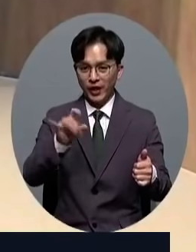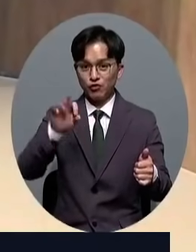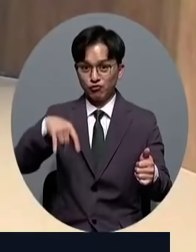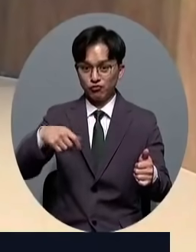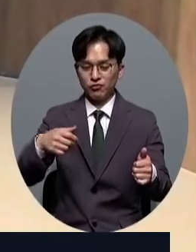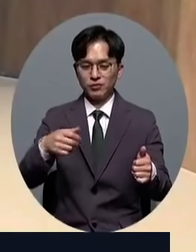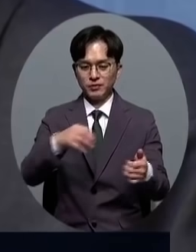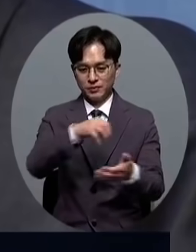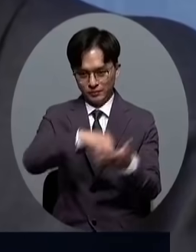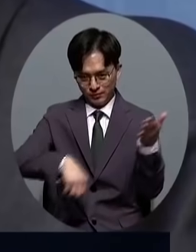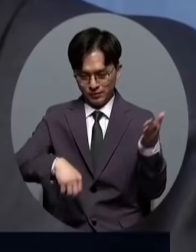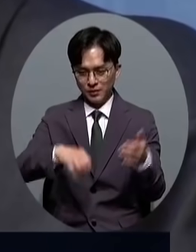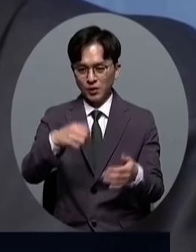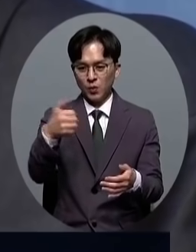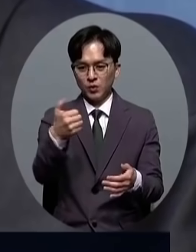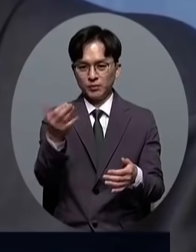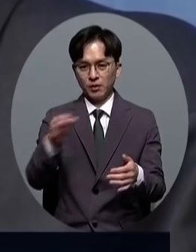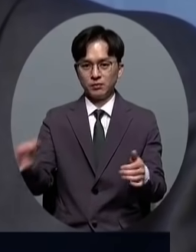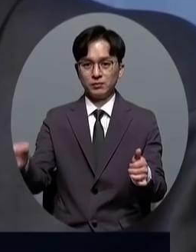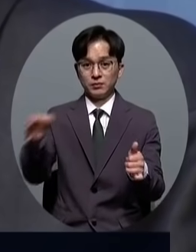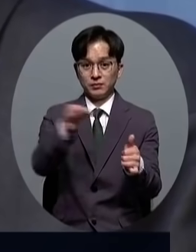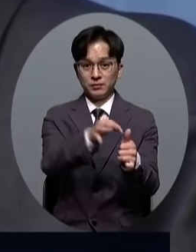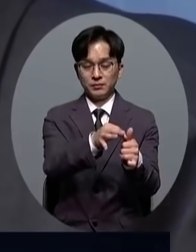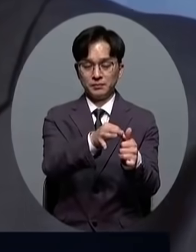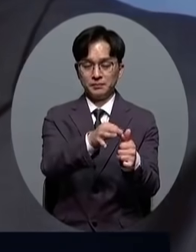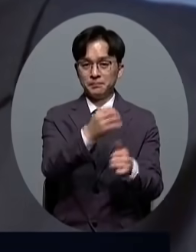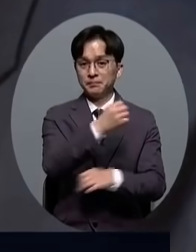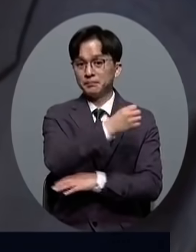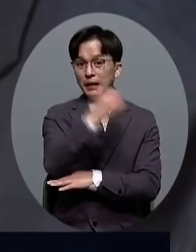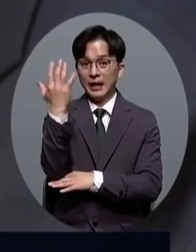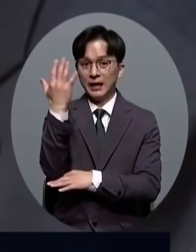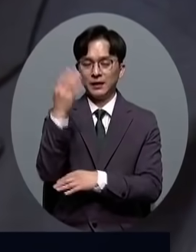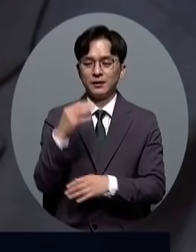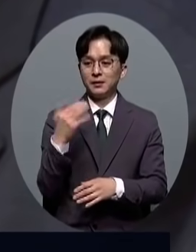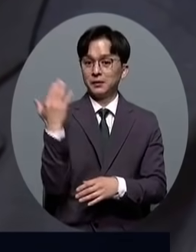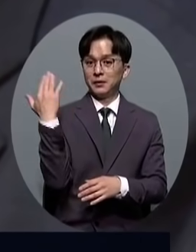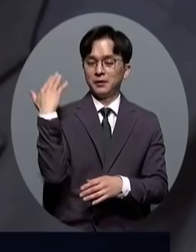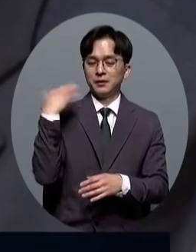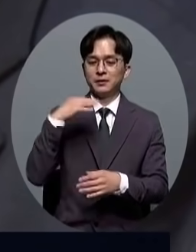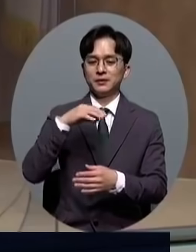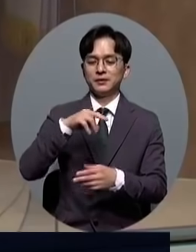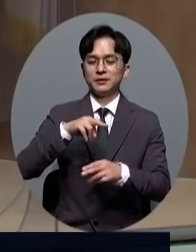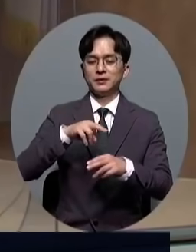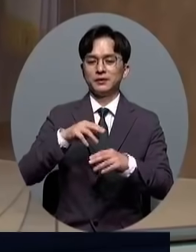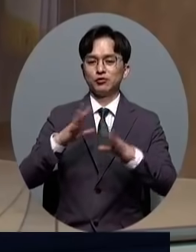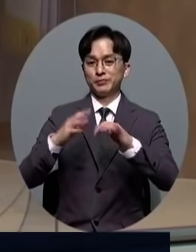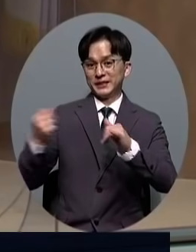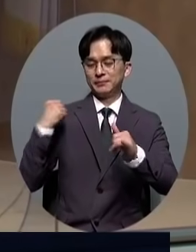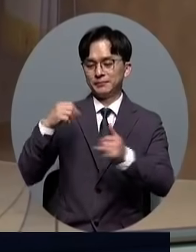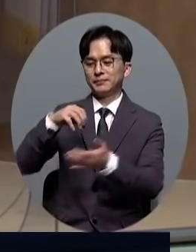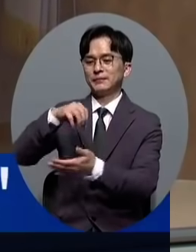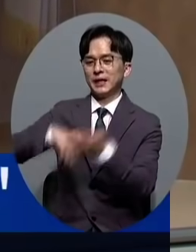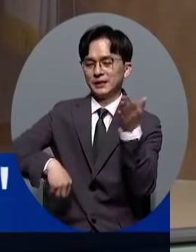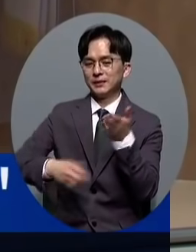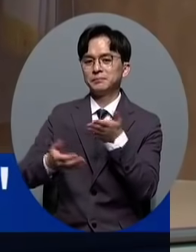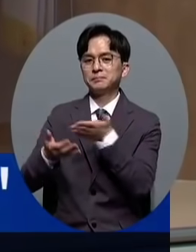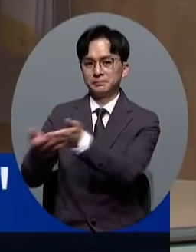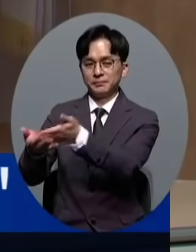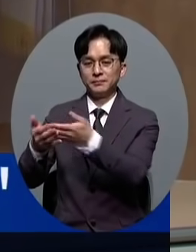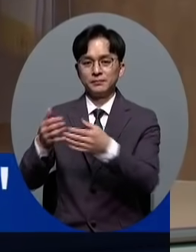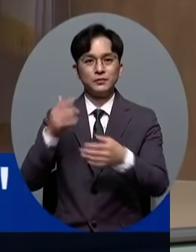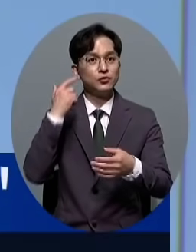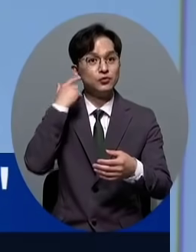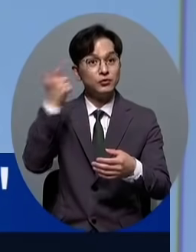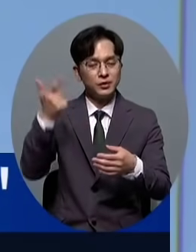사실이 알려지며 지난 26일 국민의힘에 탈당계를 제출한 지 6일 만입니다. 곽 의원은 아들 퇴직금